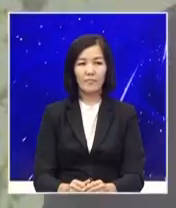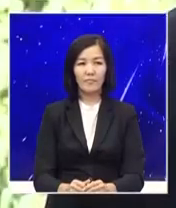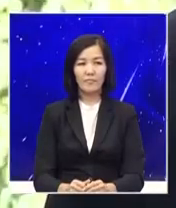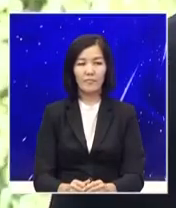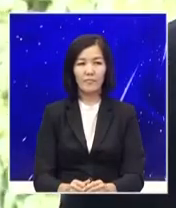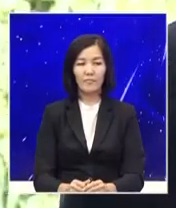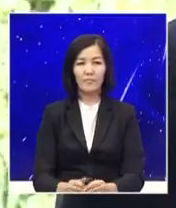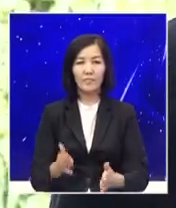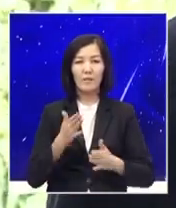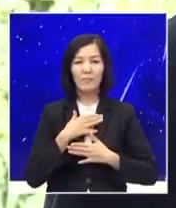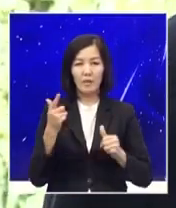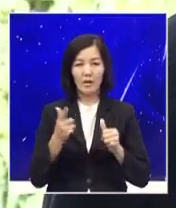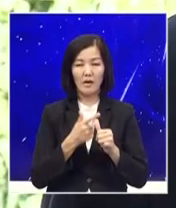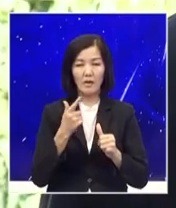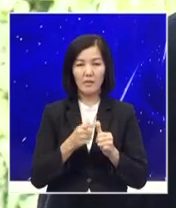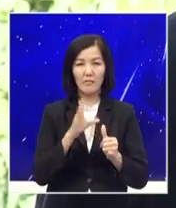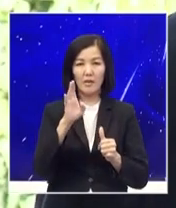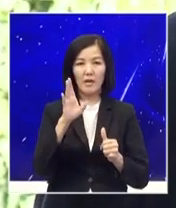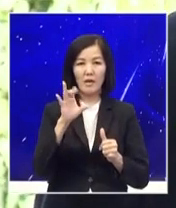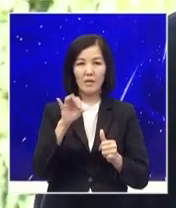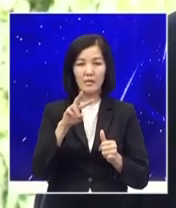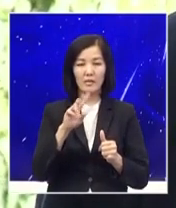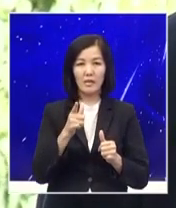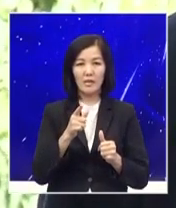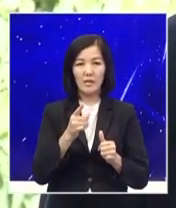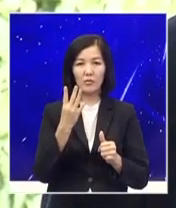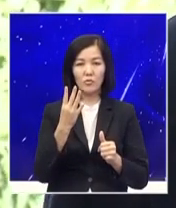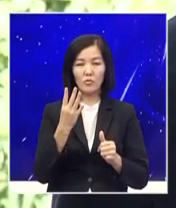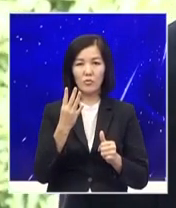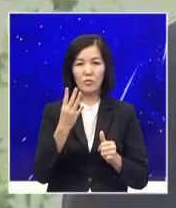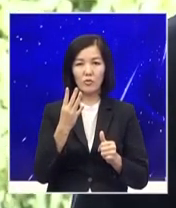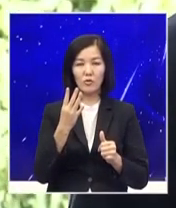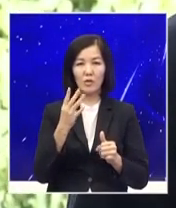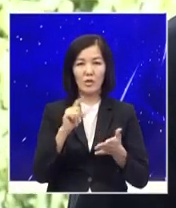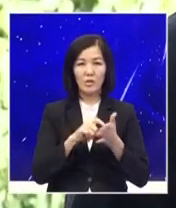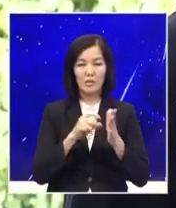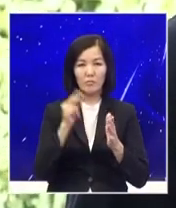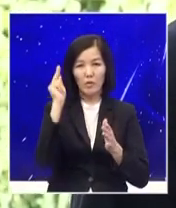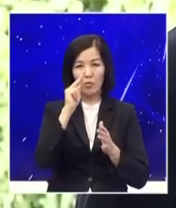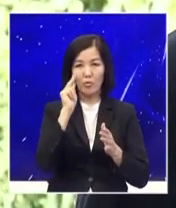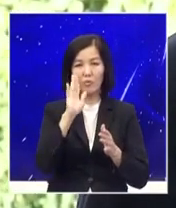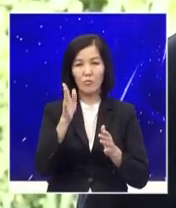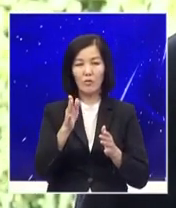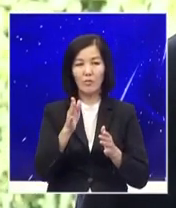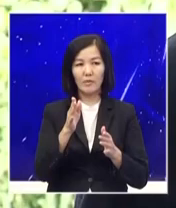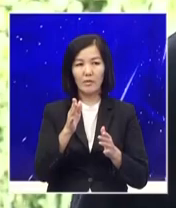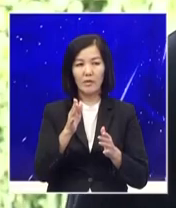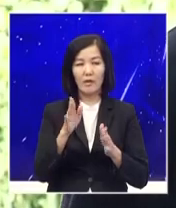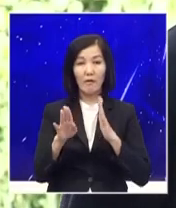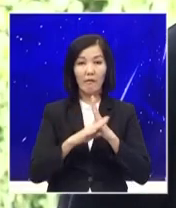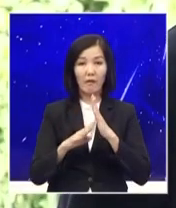Молодец. Менің атым Асел, мен үшінші сыныпты бітірдім, мен төртінші сыныпқа барам. Мен каратэға барам.